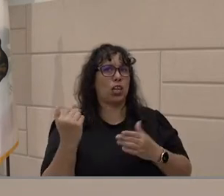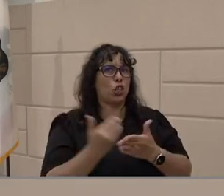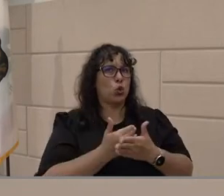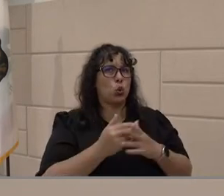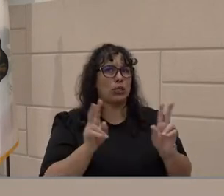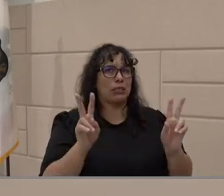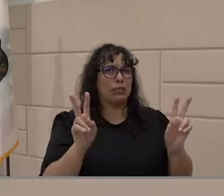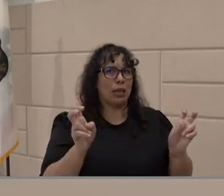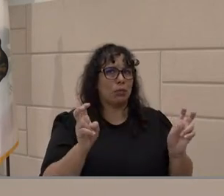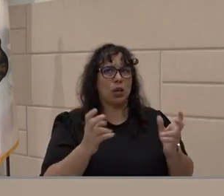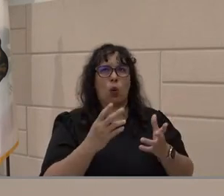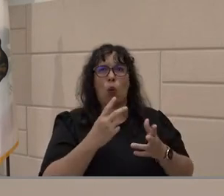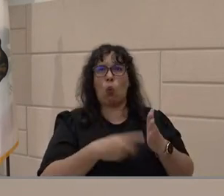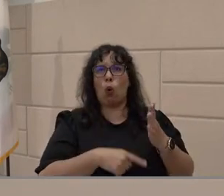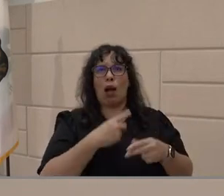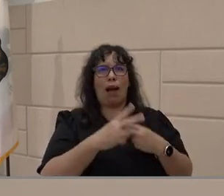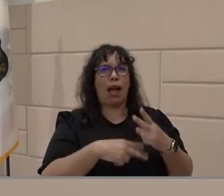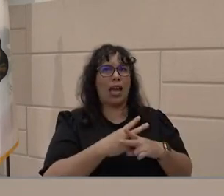នីមួយទៅតាម